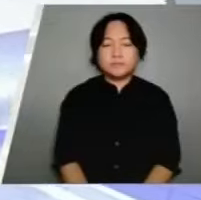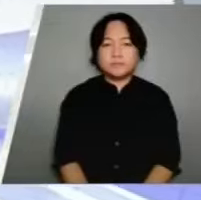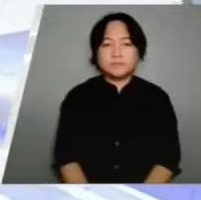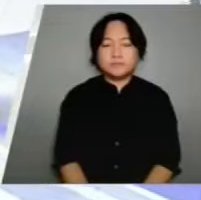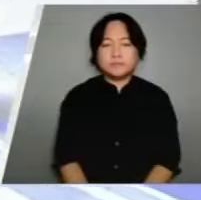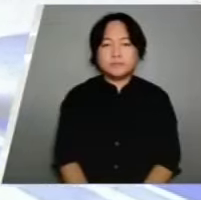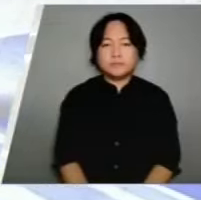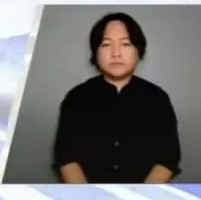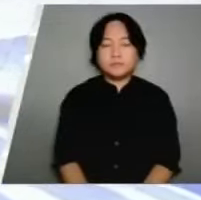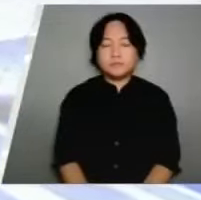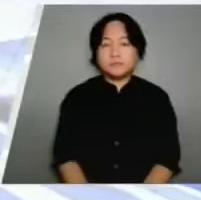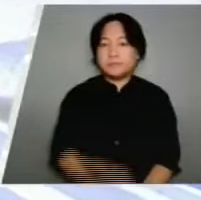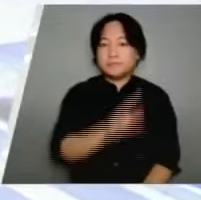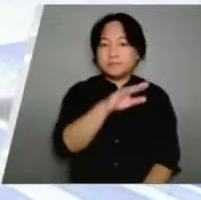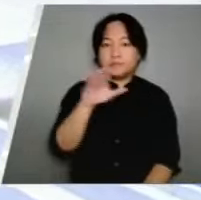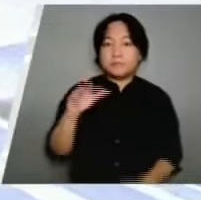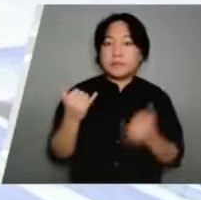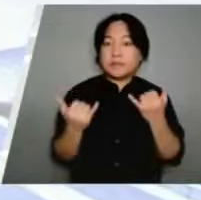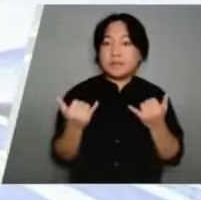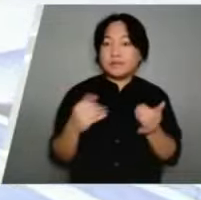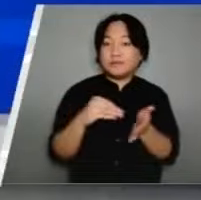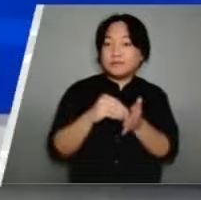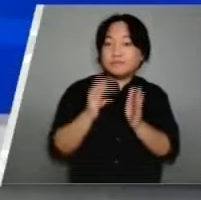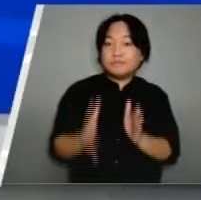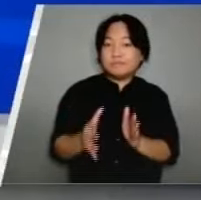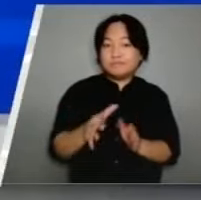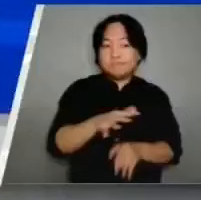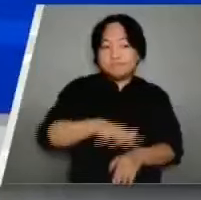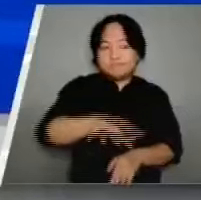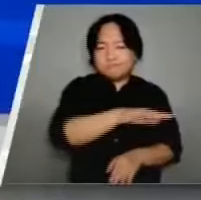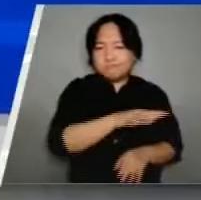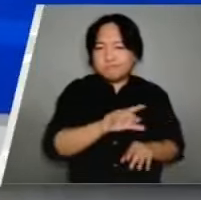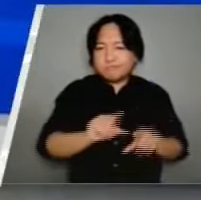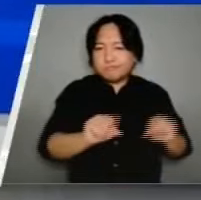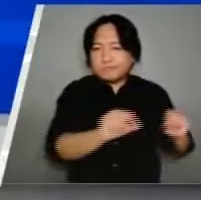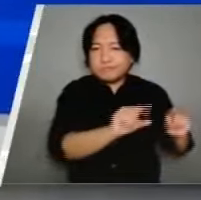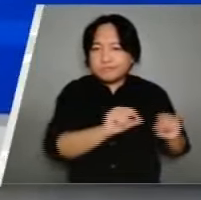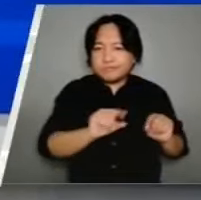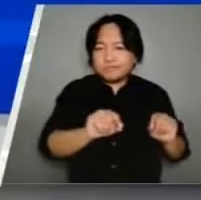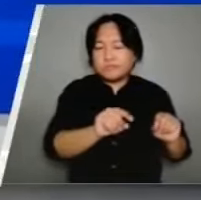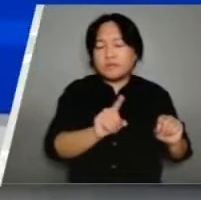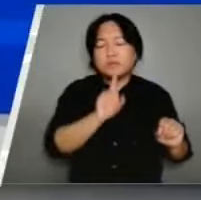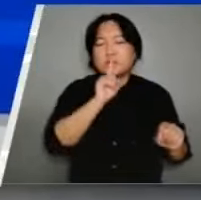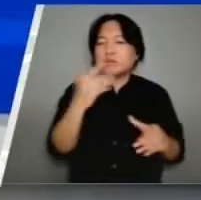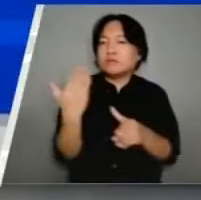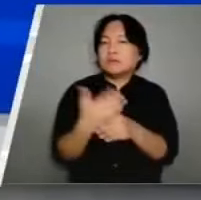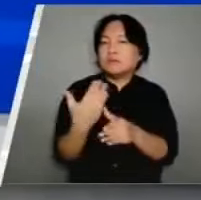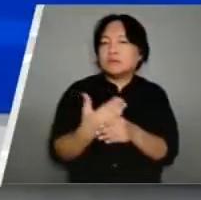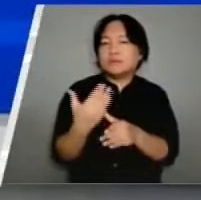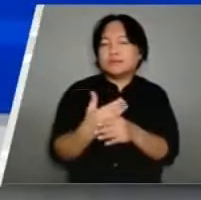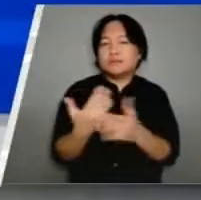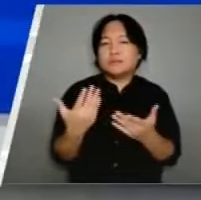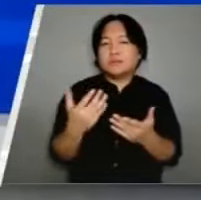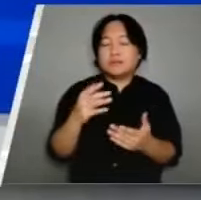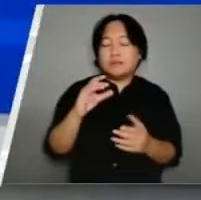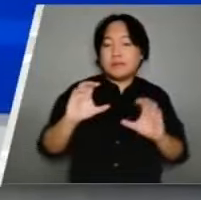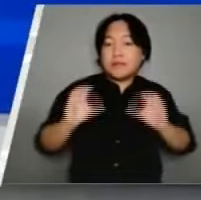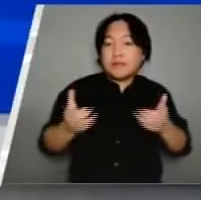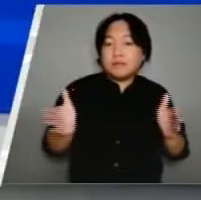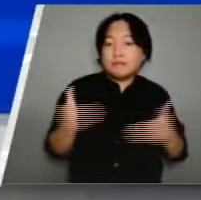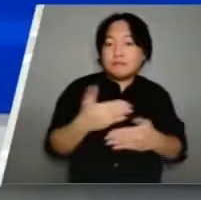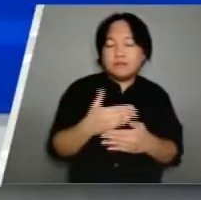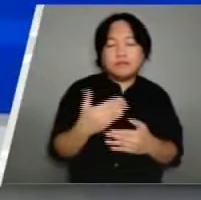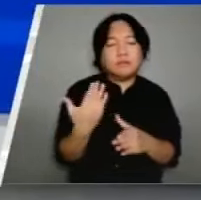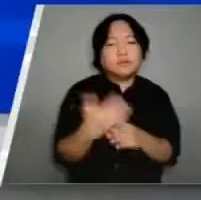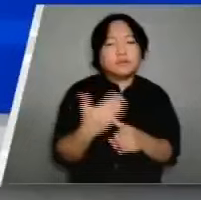Kapuso, mismong mga estudyante ang nagsabi sa isang pag-aaral na distraction sa klase ang paggamit ng smartphone at iba pang mga gadget.